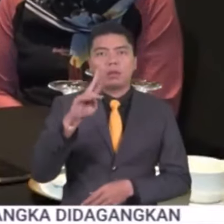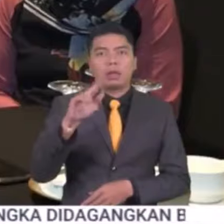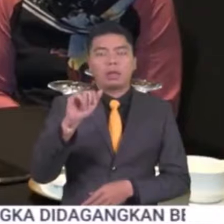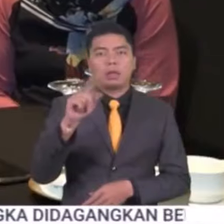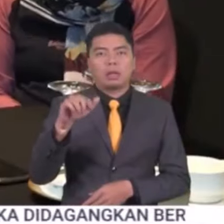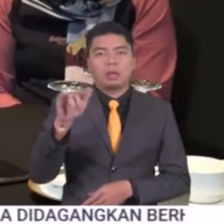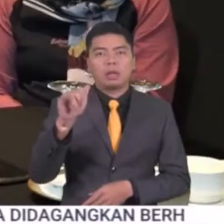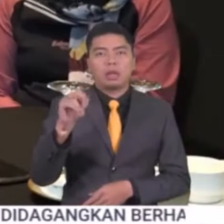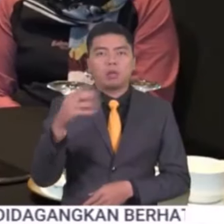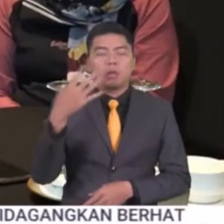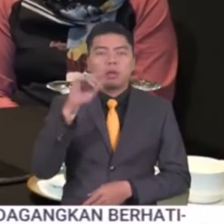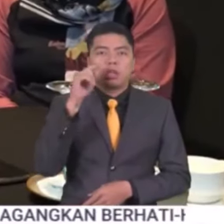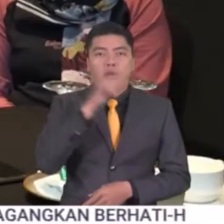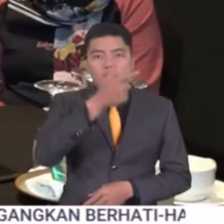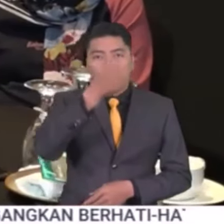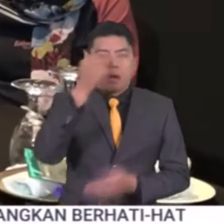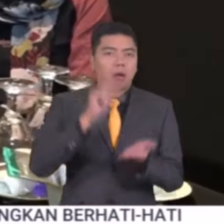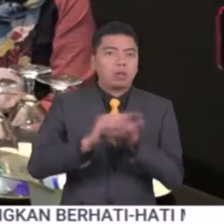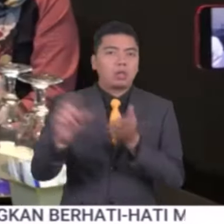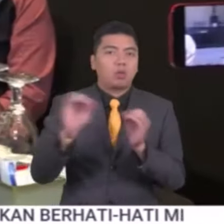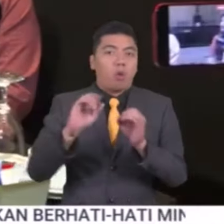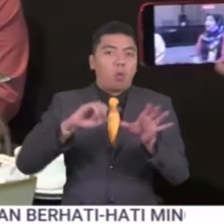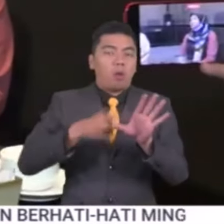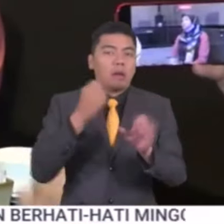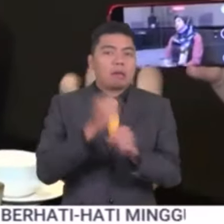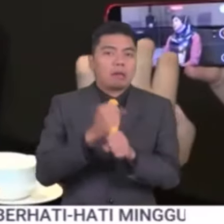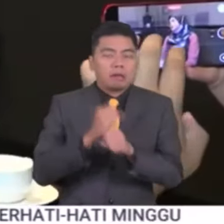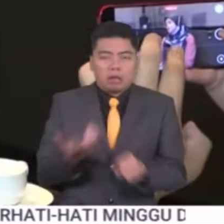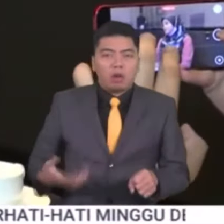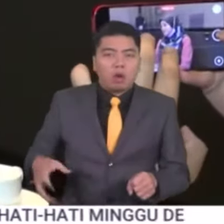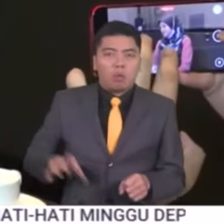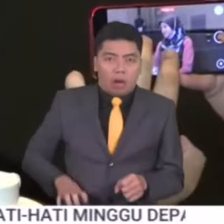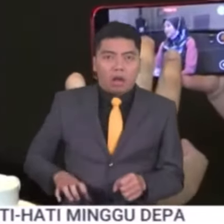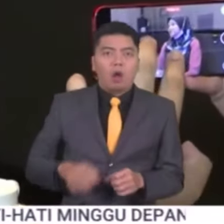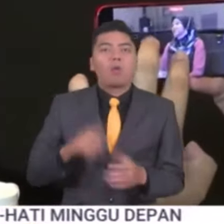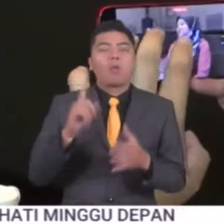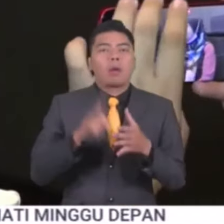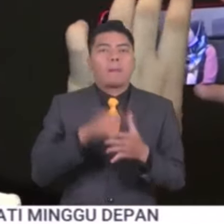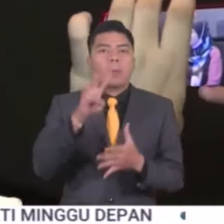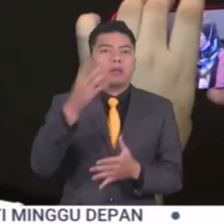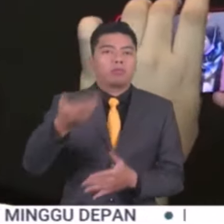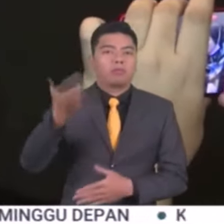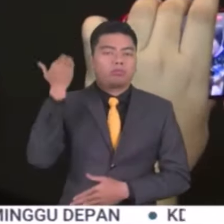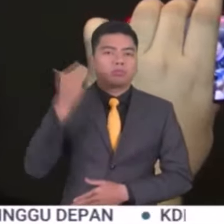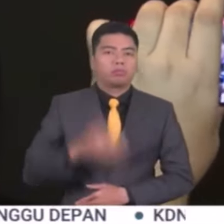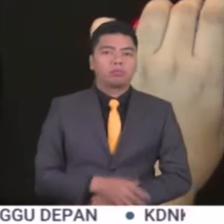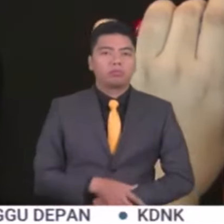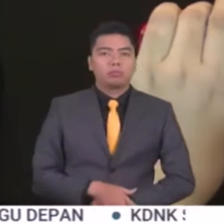diperdaya apabila tidak dibayar gaji sejak mula bekerja di Kemboja pada April.